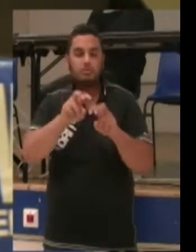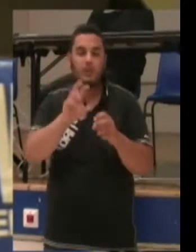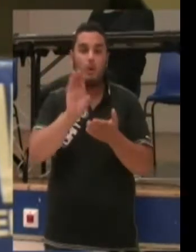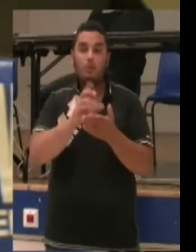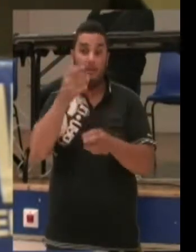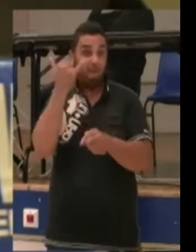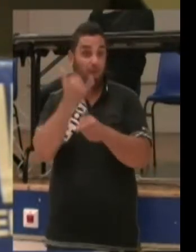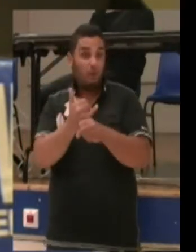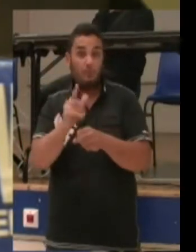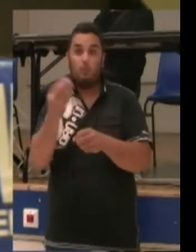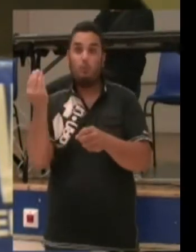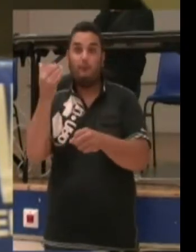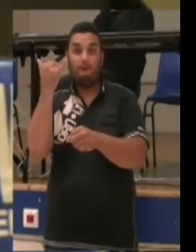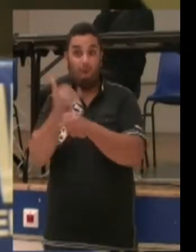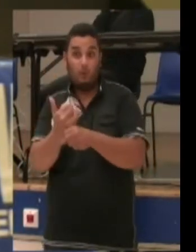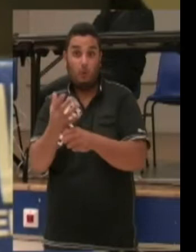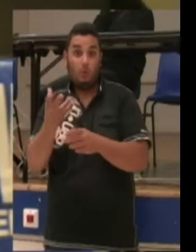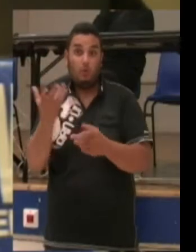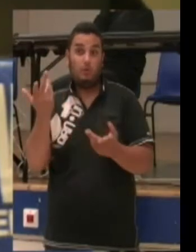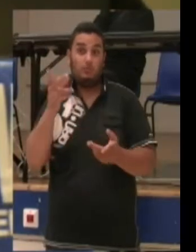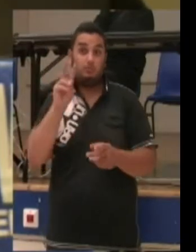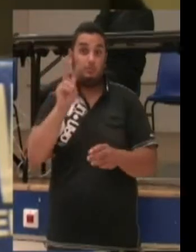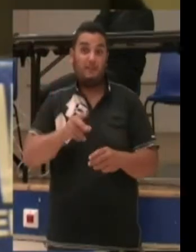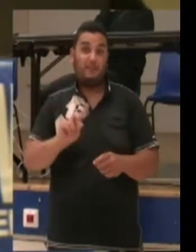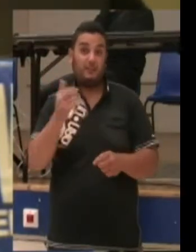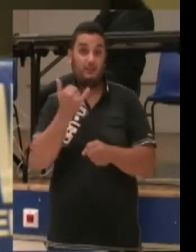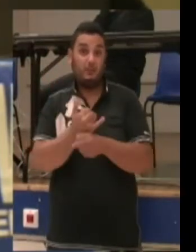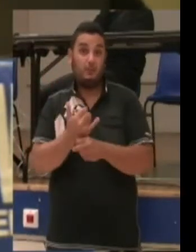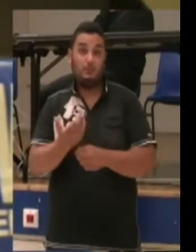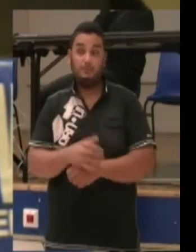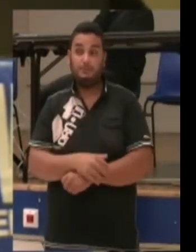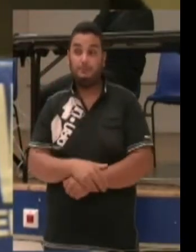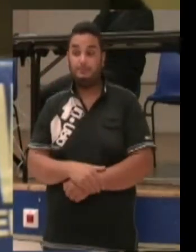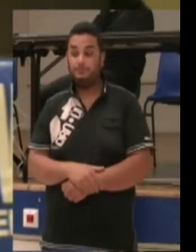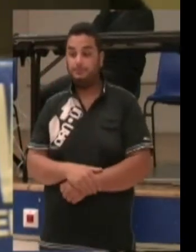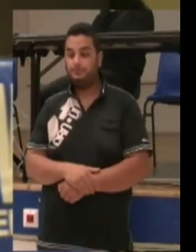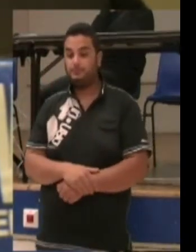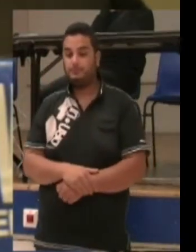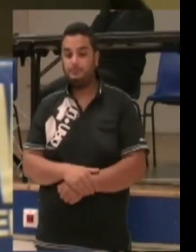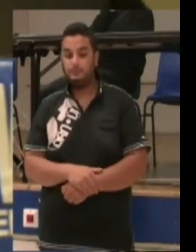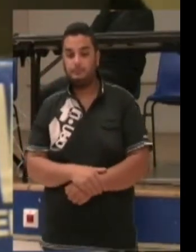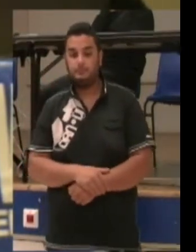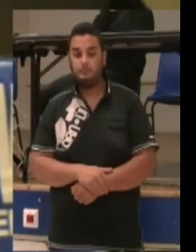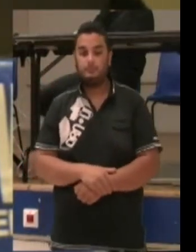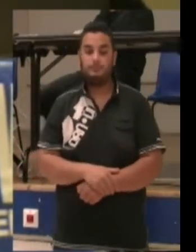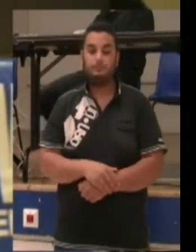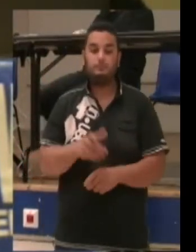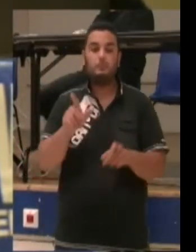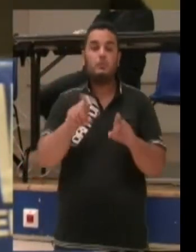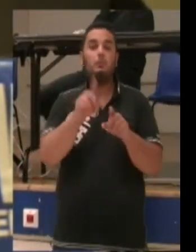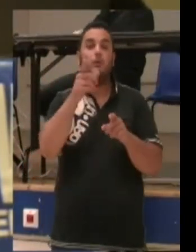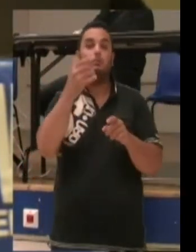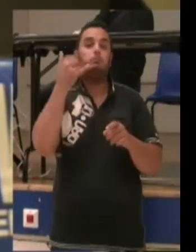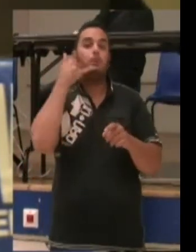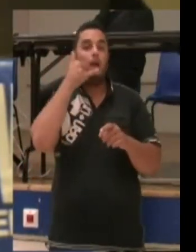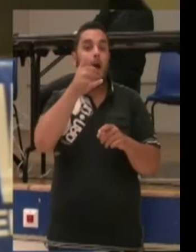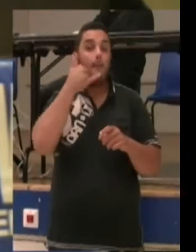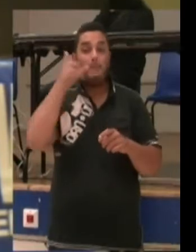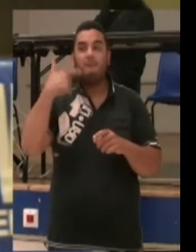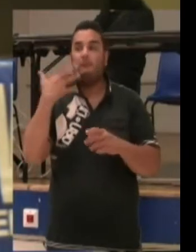tel numéro, et en réalité c'est des numéros surtaxés. Et là on se retrouve avec des gens qui ont des factures téléphoniques de 300 euros, de 1000